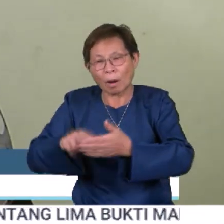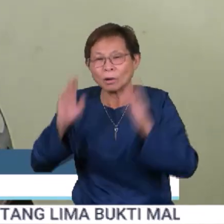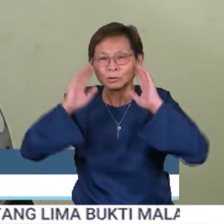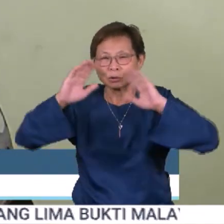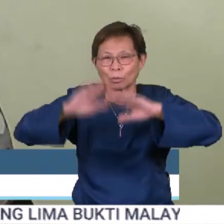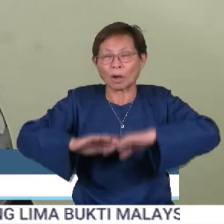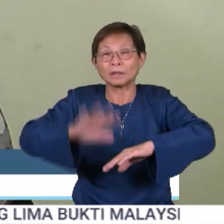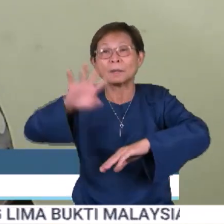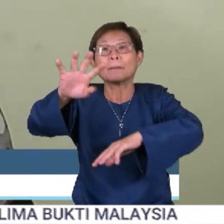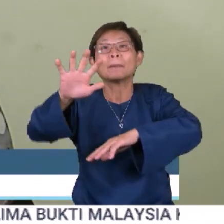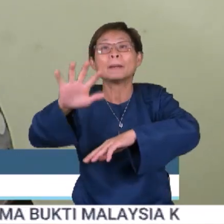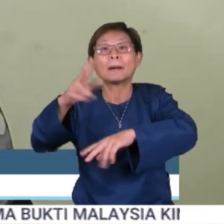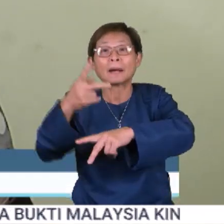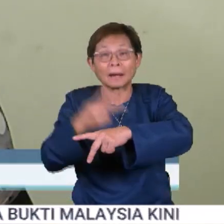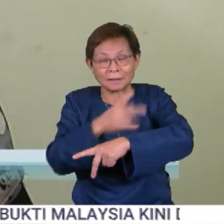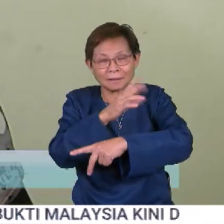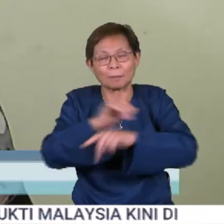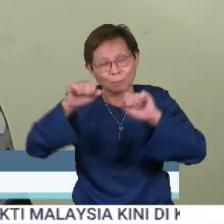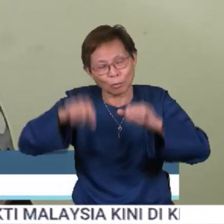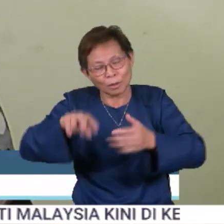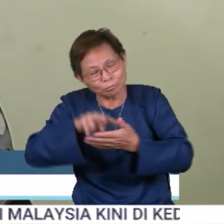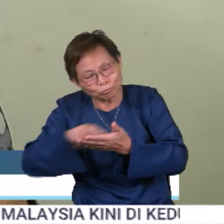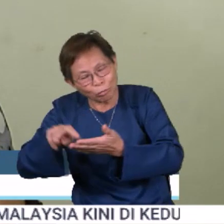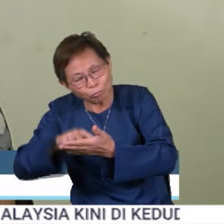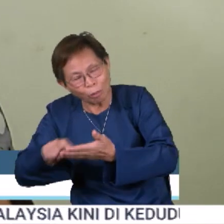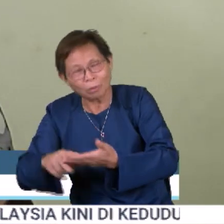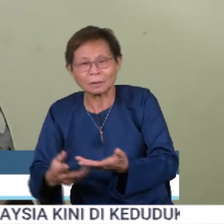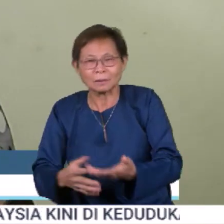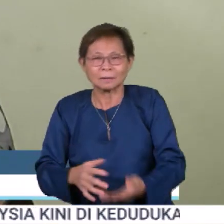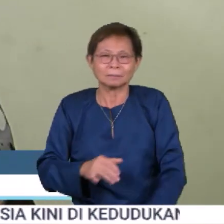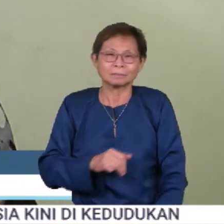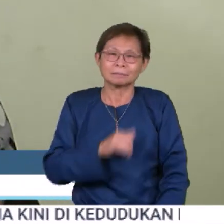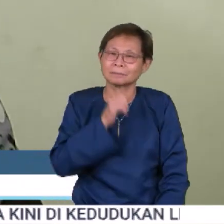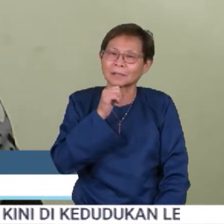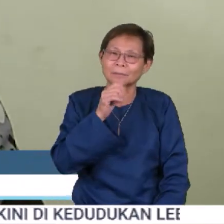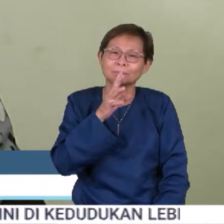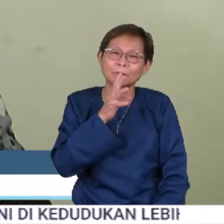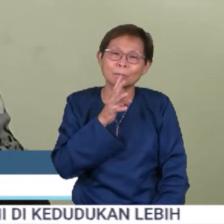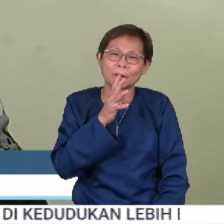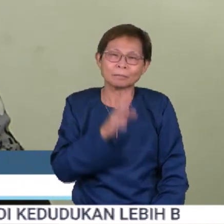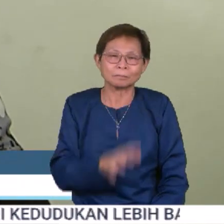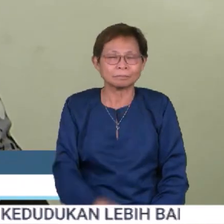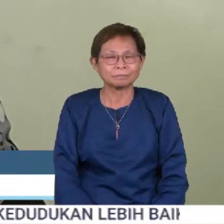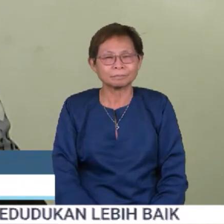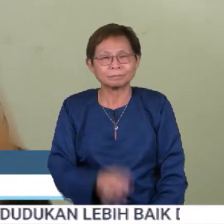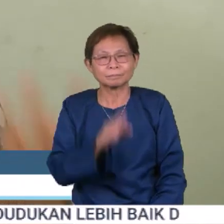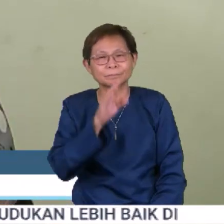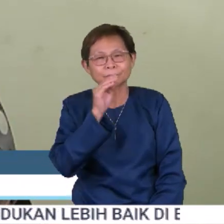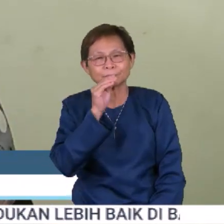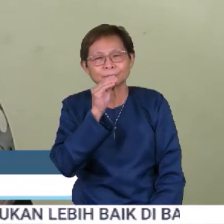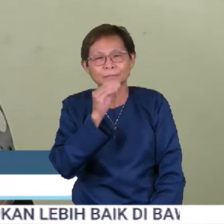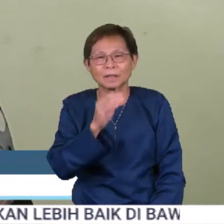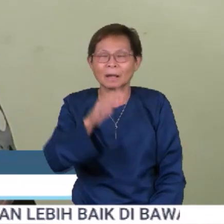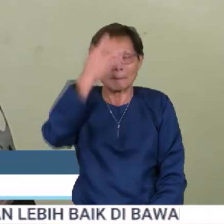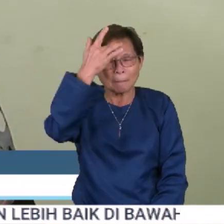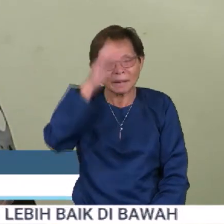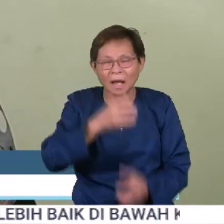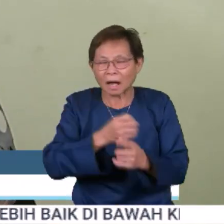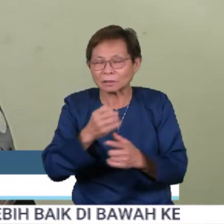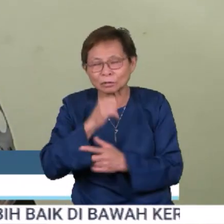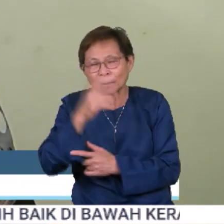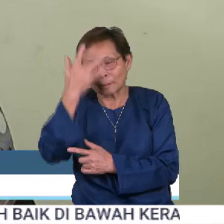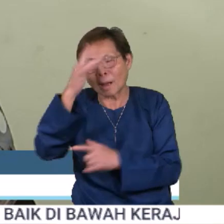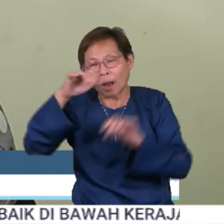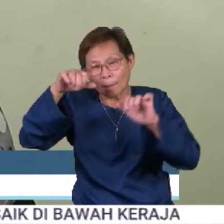lima waktu. Dah boleh baca lah. Tapi tak cakap terus terang, tak cakap pandai tu tak pandai, tapi